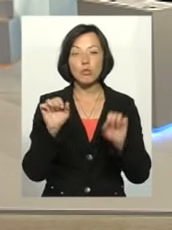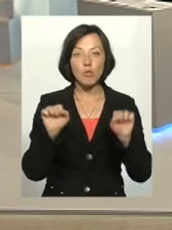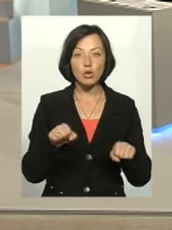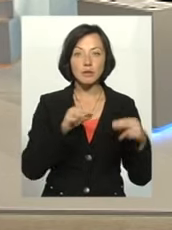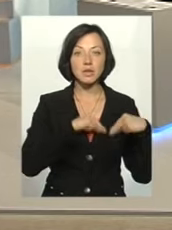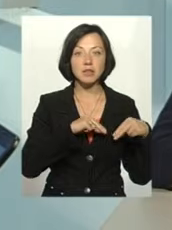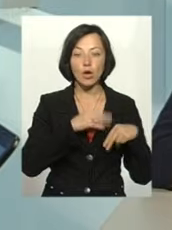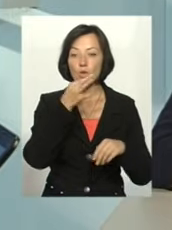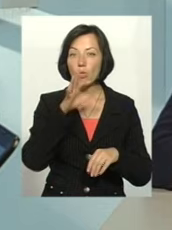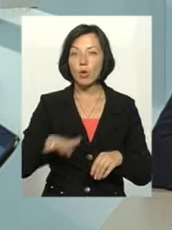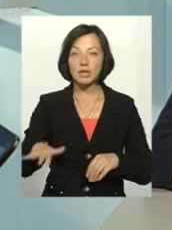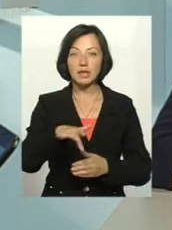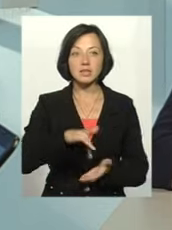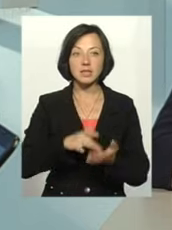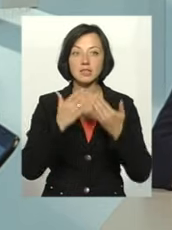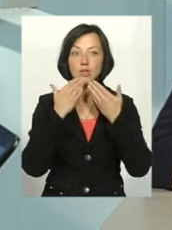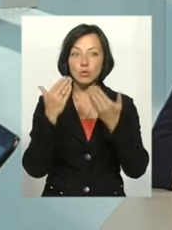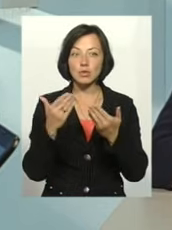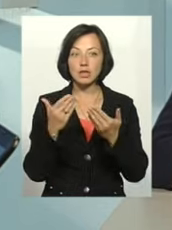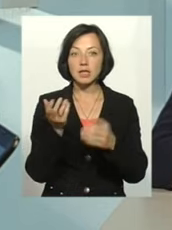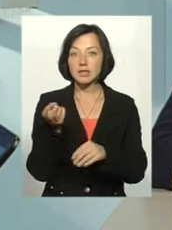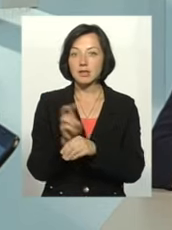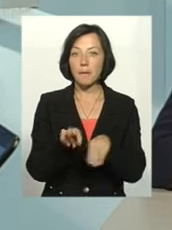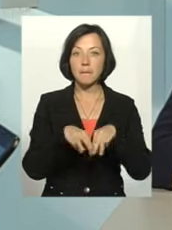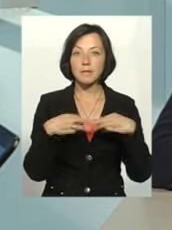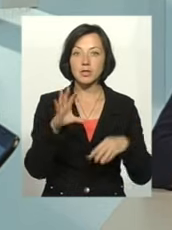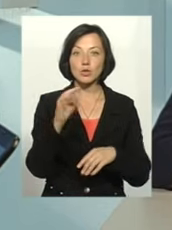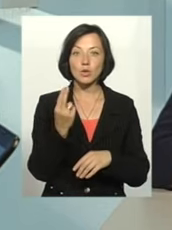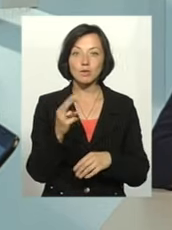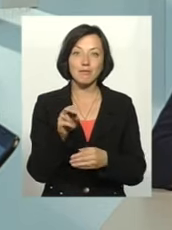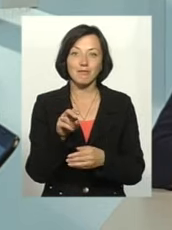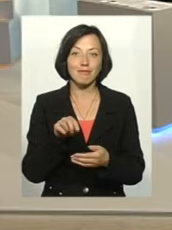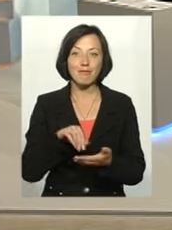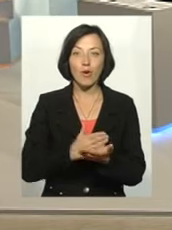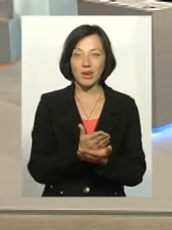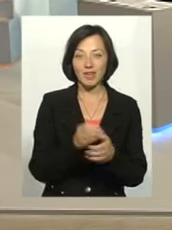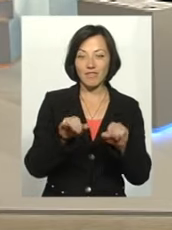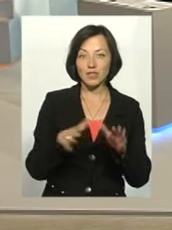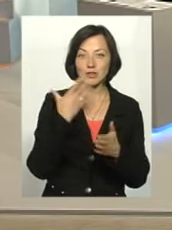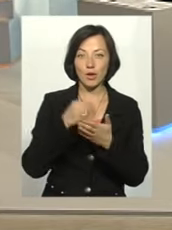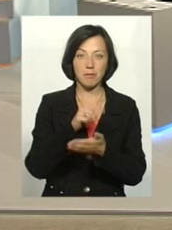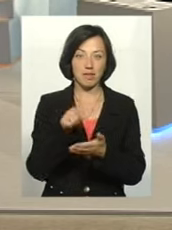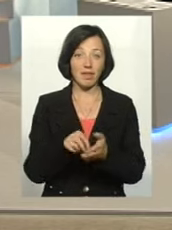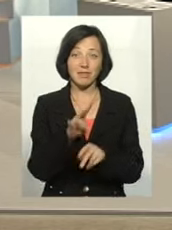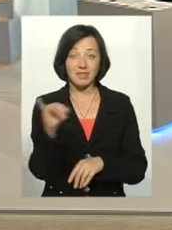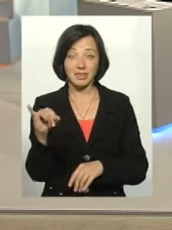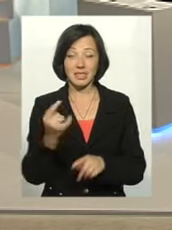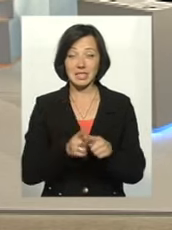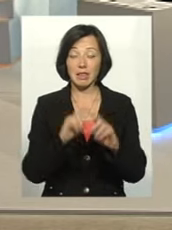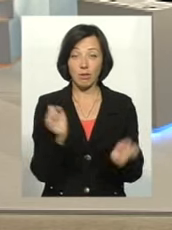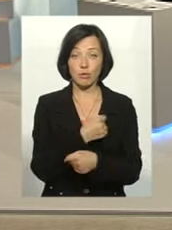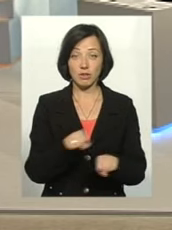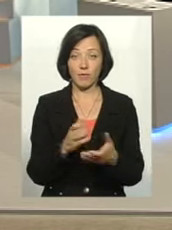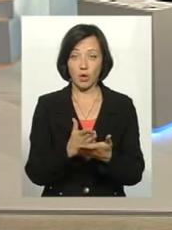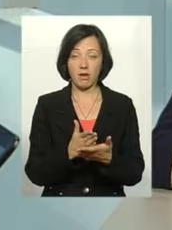з любого терцентру звернутися і просто зайти в Мінсоцполітики і вирішити своє питання? Ні. Ні. Це неможливо